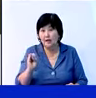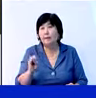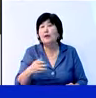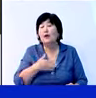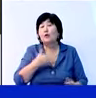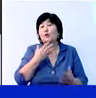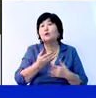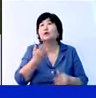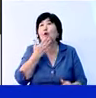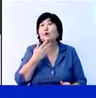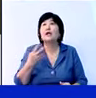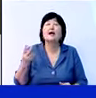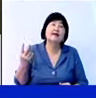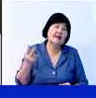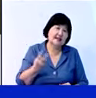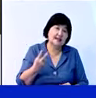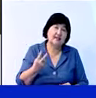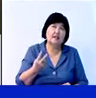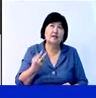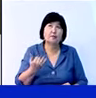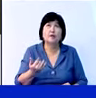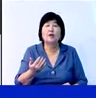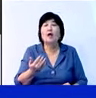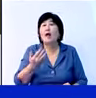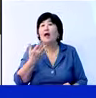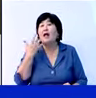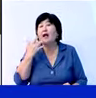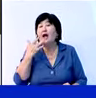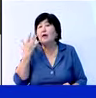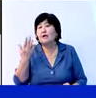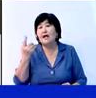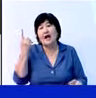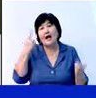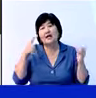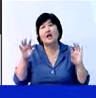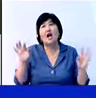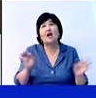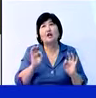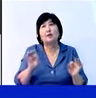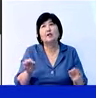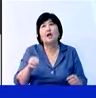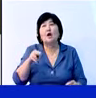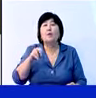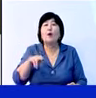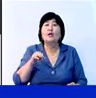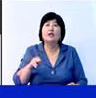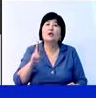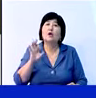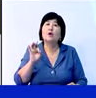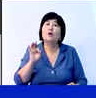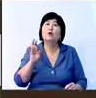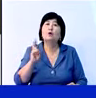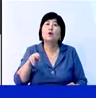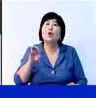өзіміздің ұлттық. Екіншісі Северная Американың шығармасы полет кондора деген, жалпы кондора деген